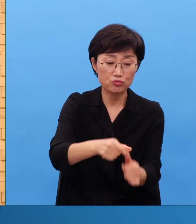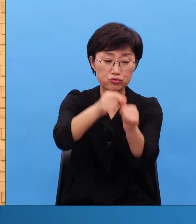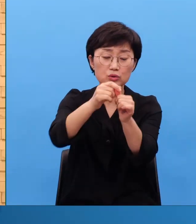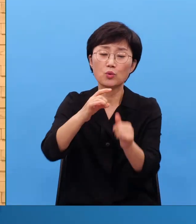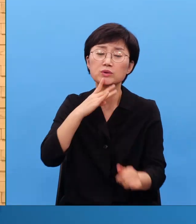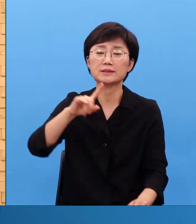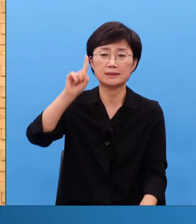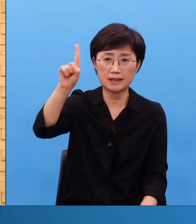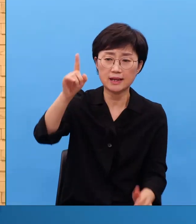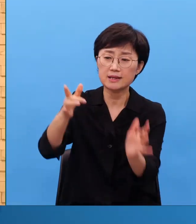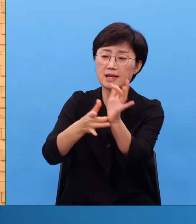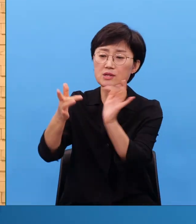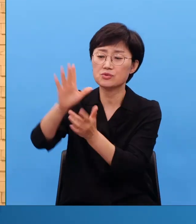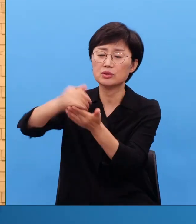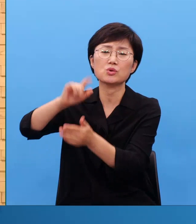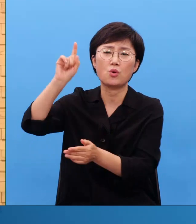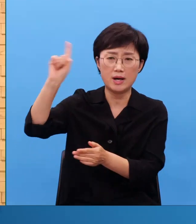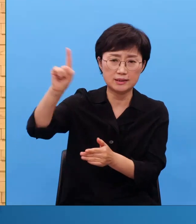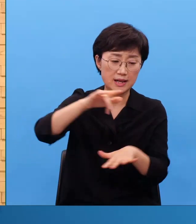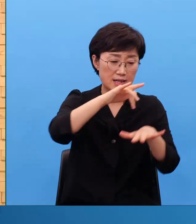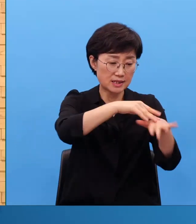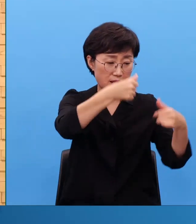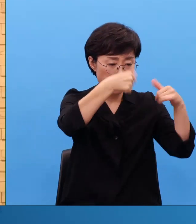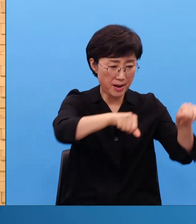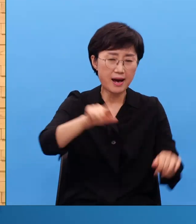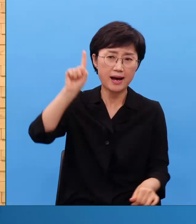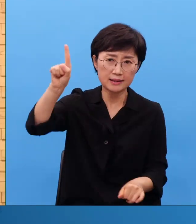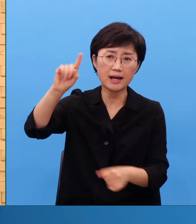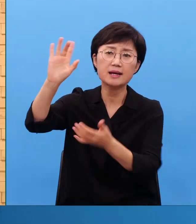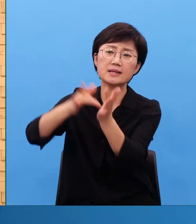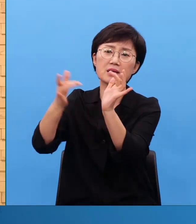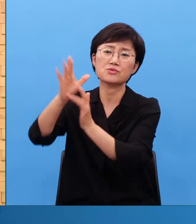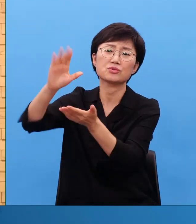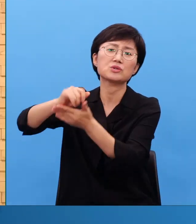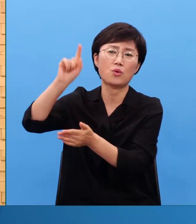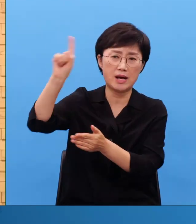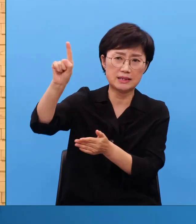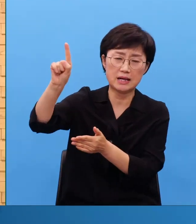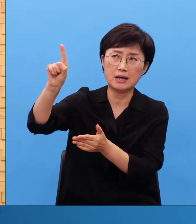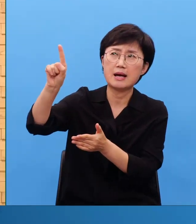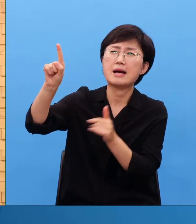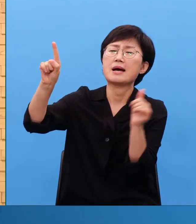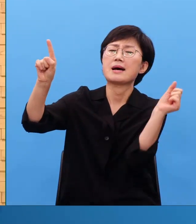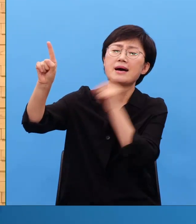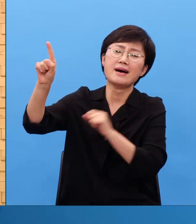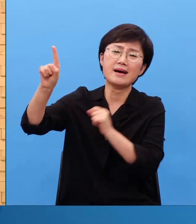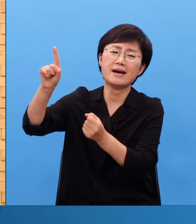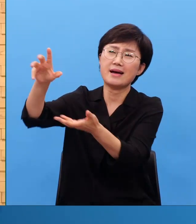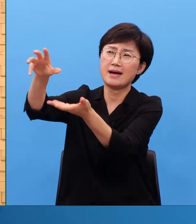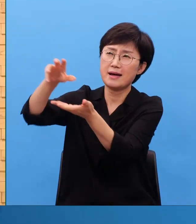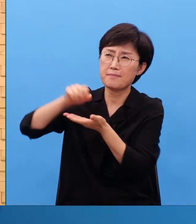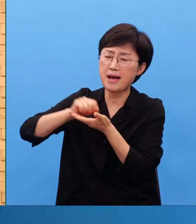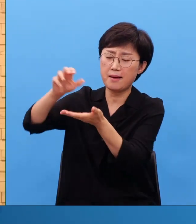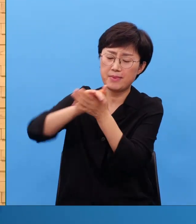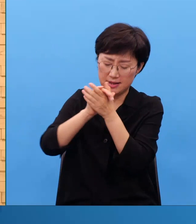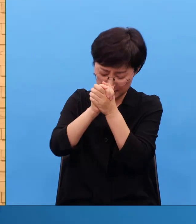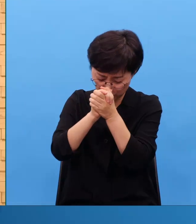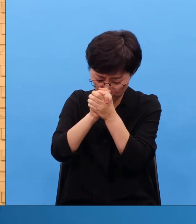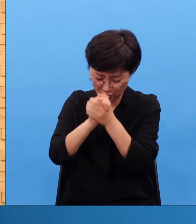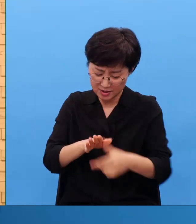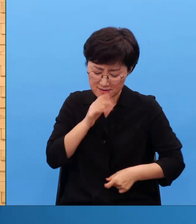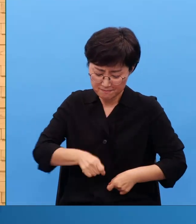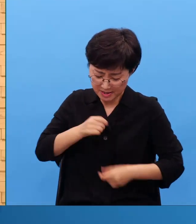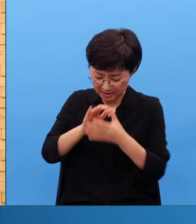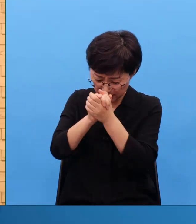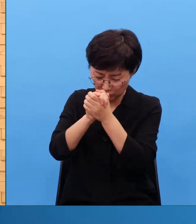And it's about saving our souls and binding 나왔어요. Satan. That's what I realized. 그때부터 제 기도 바뀐 거죠. And so from that day forth, my prayer